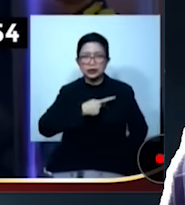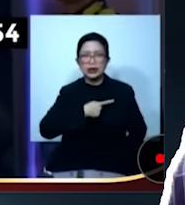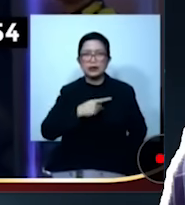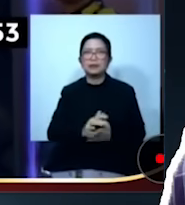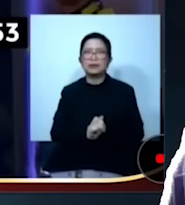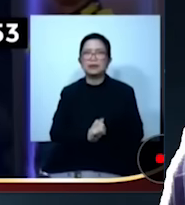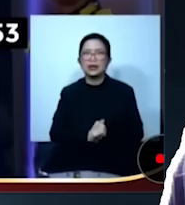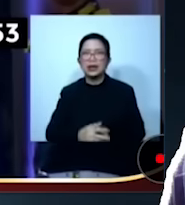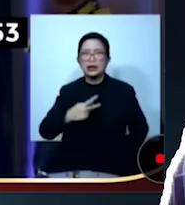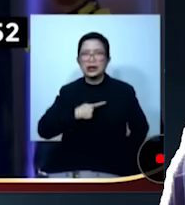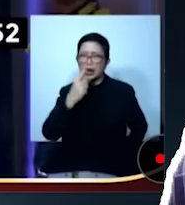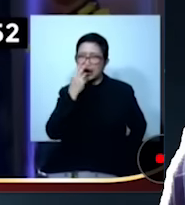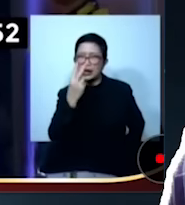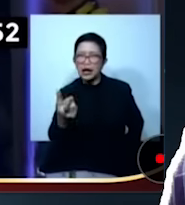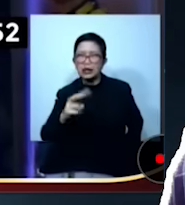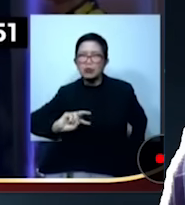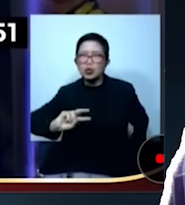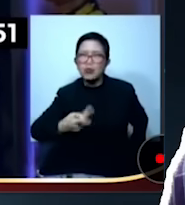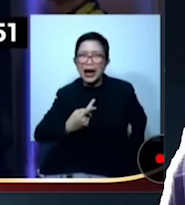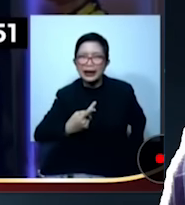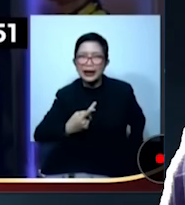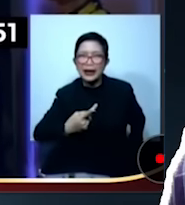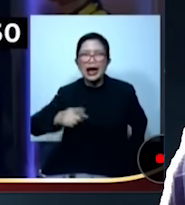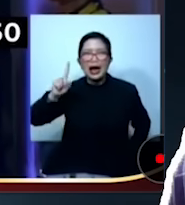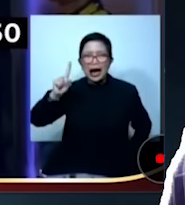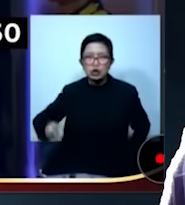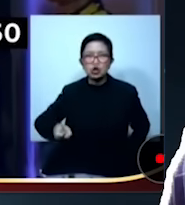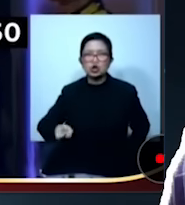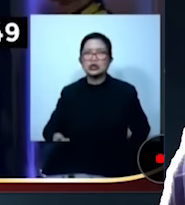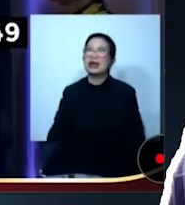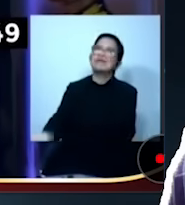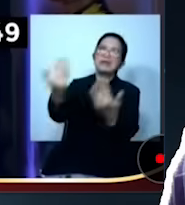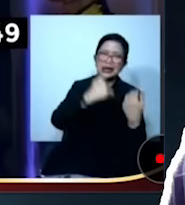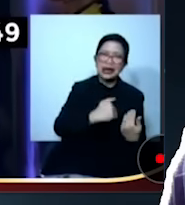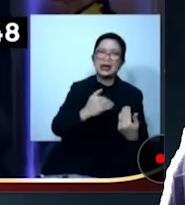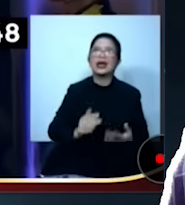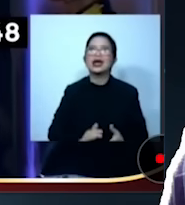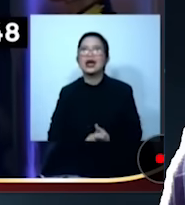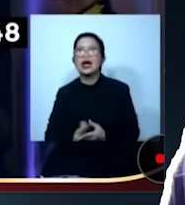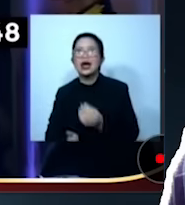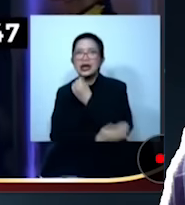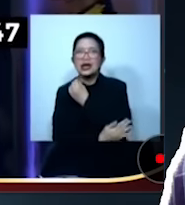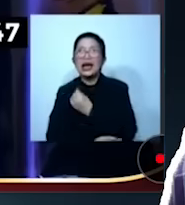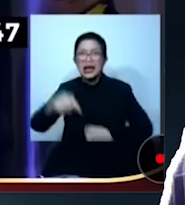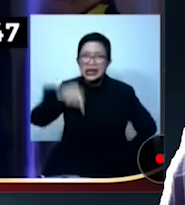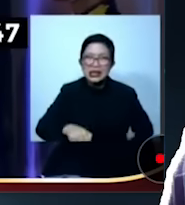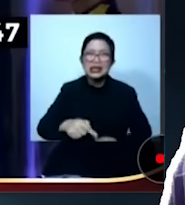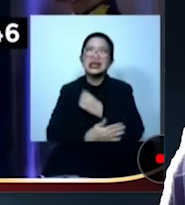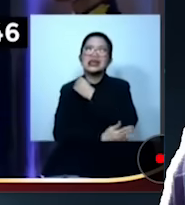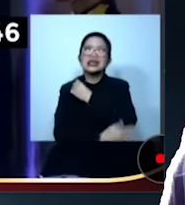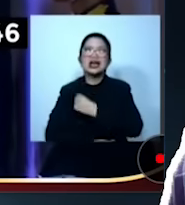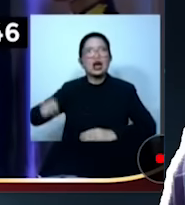dan pastinya adalah korupsi yang terus akan lebih gede lagi gitu ya Dan karena itu ee